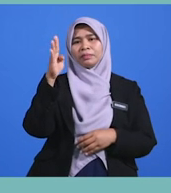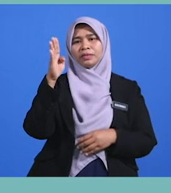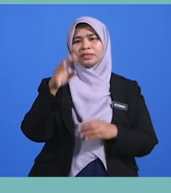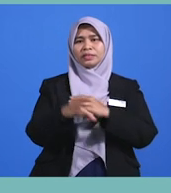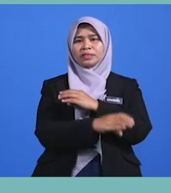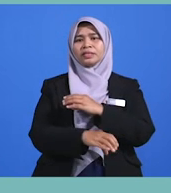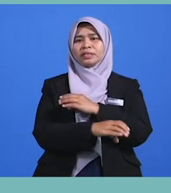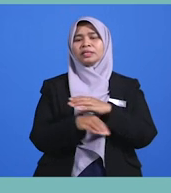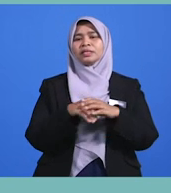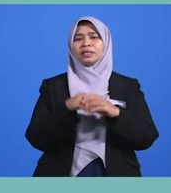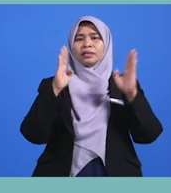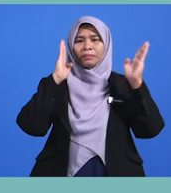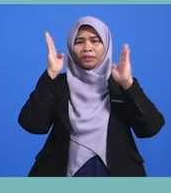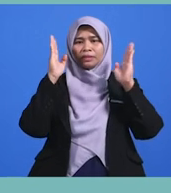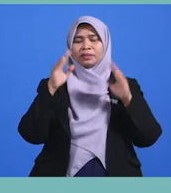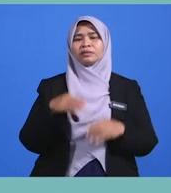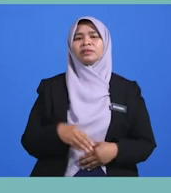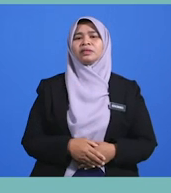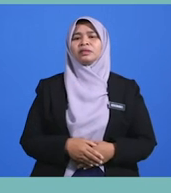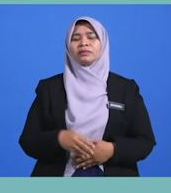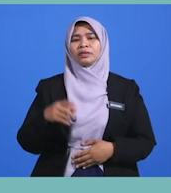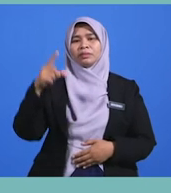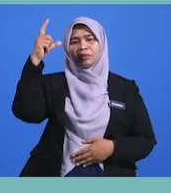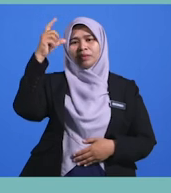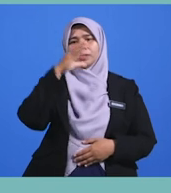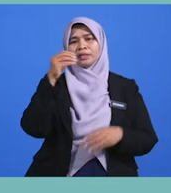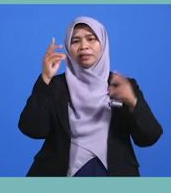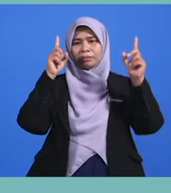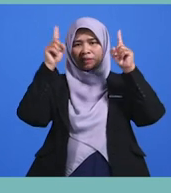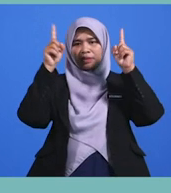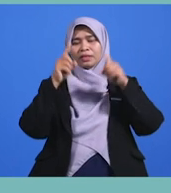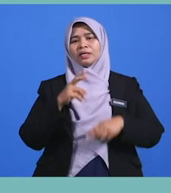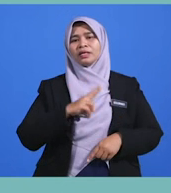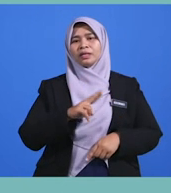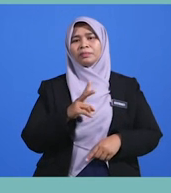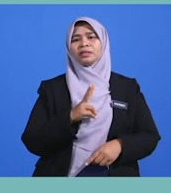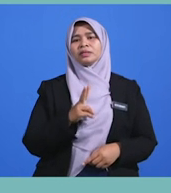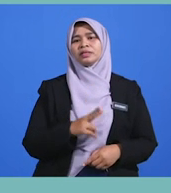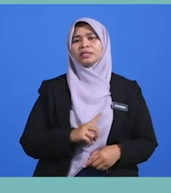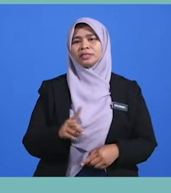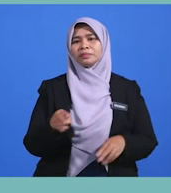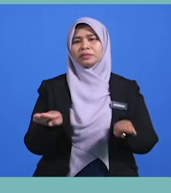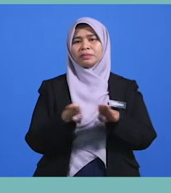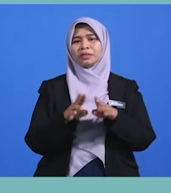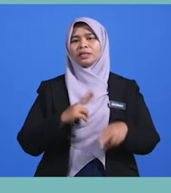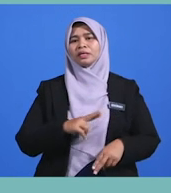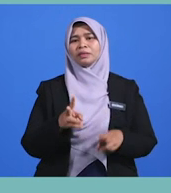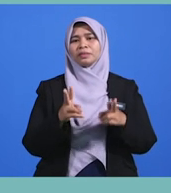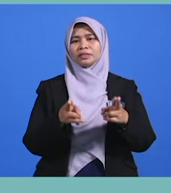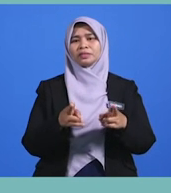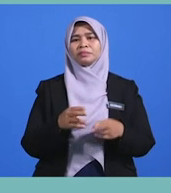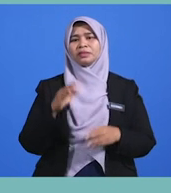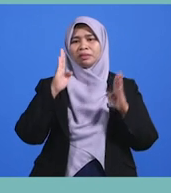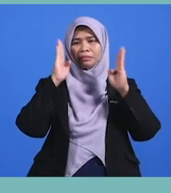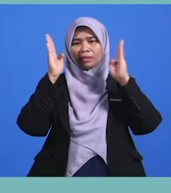Malaysia. Bulan sabit melambangkan agama Islam, agama rasmi Persekutuan Malaysia. Dan warna biru melambangkan